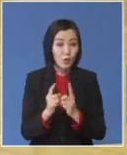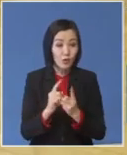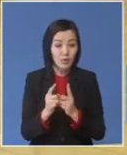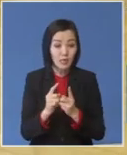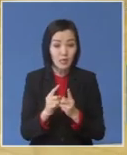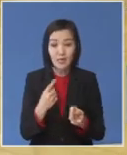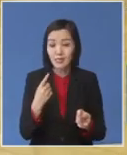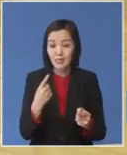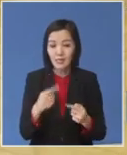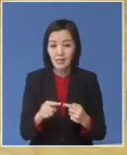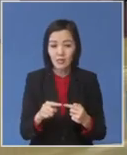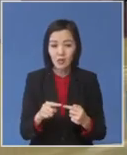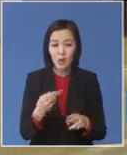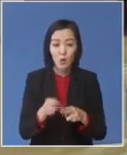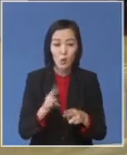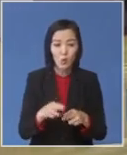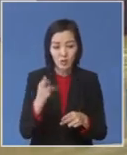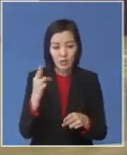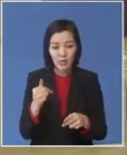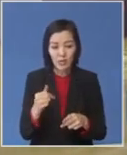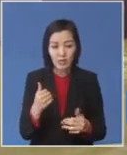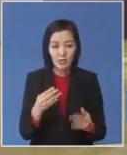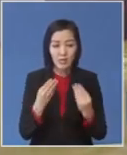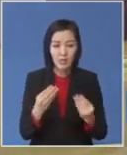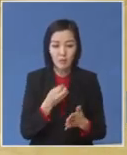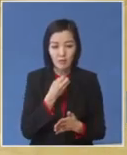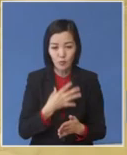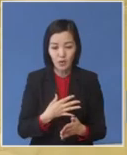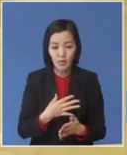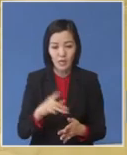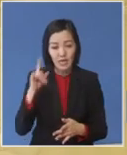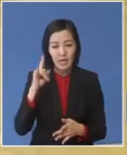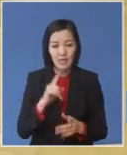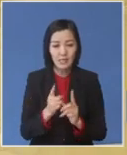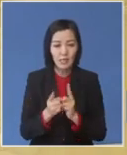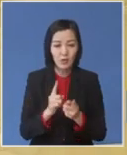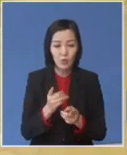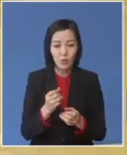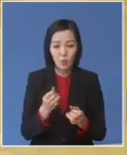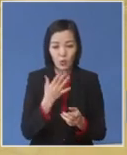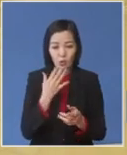өте ыңғайлы, өте керемет күрес. Қазақ күресі ол біздің қазақ еліміздің ұлттық спорт түрі.